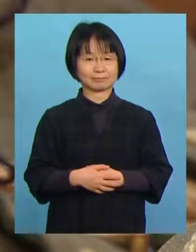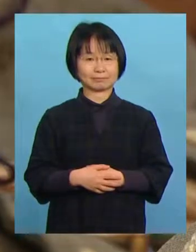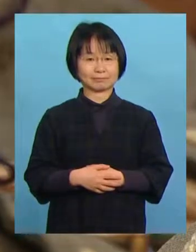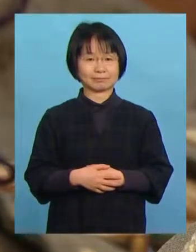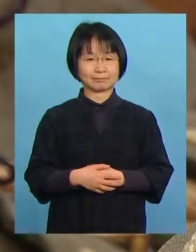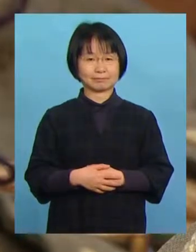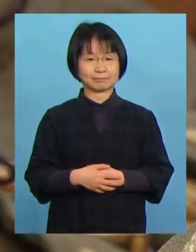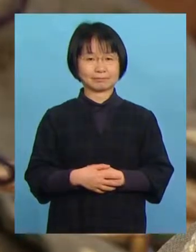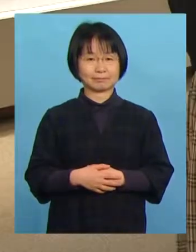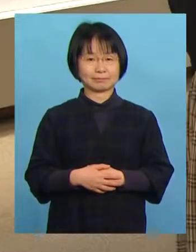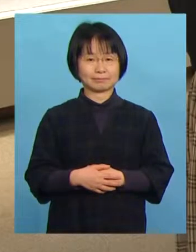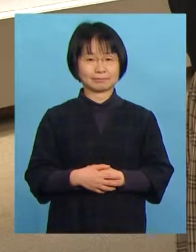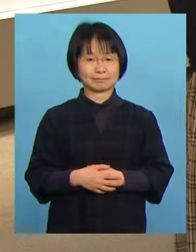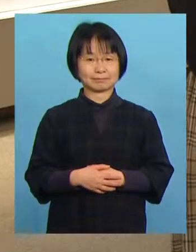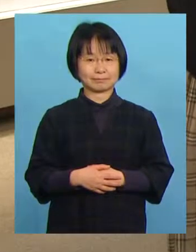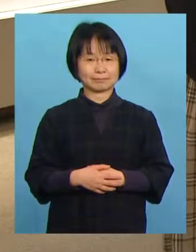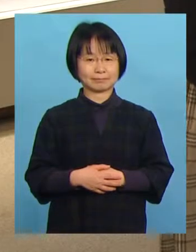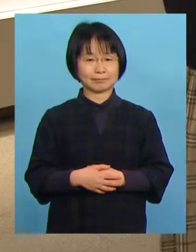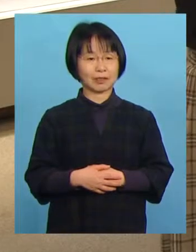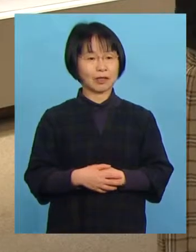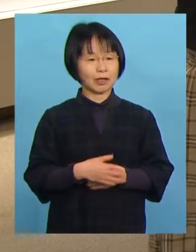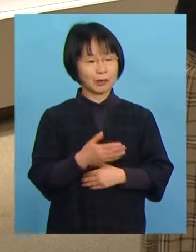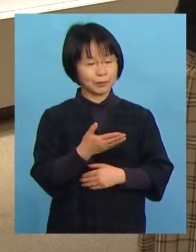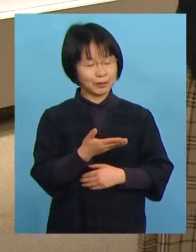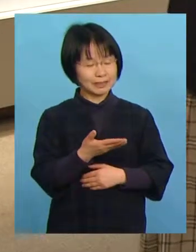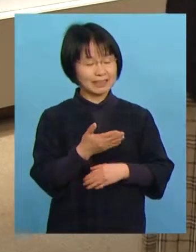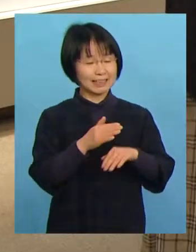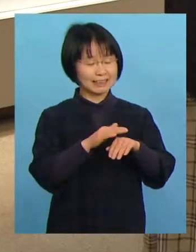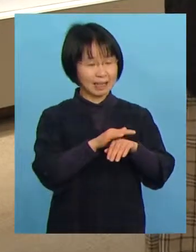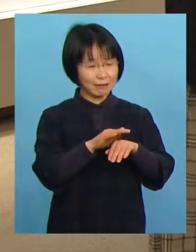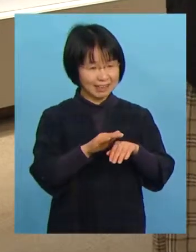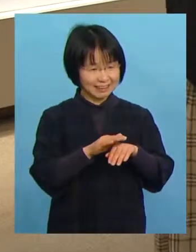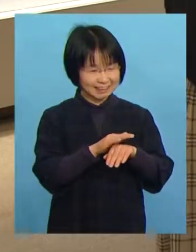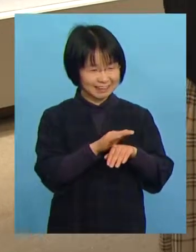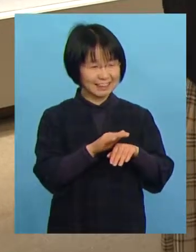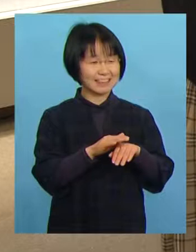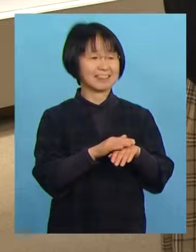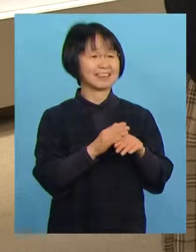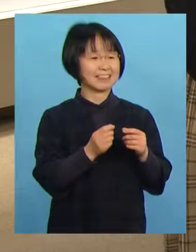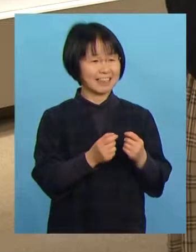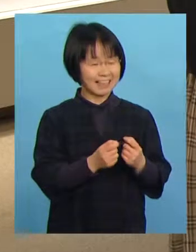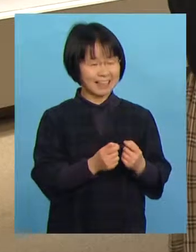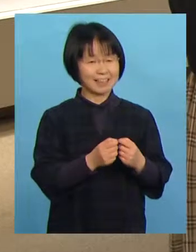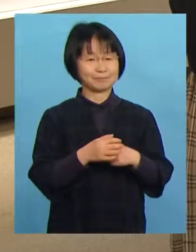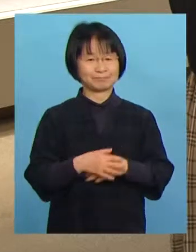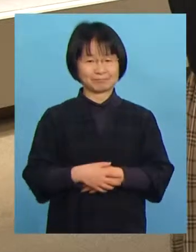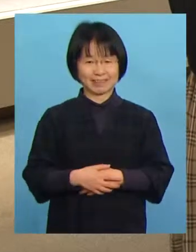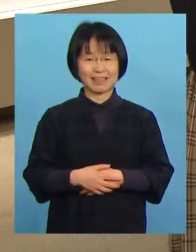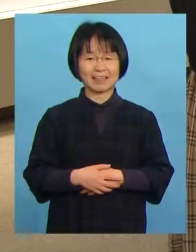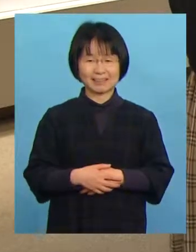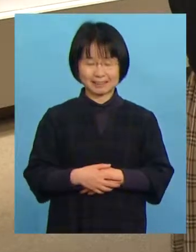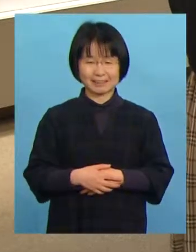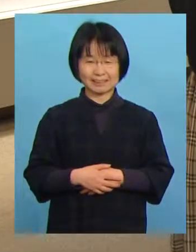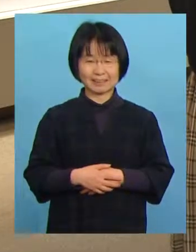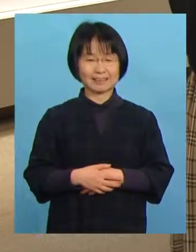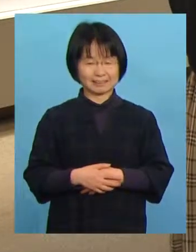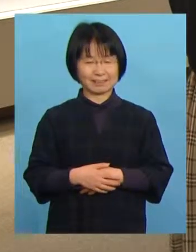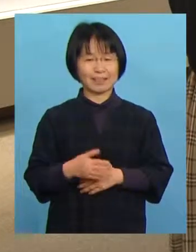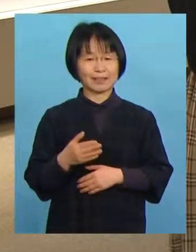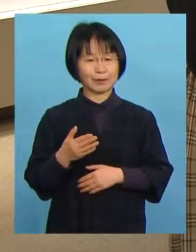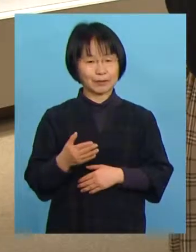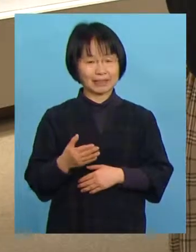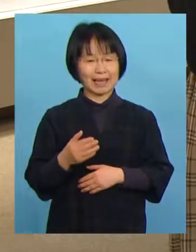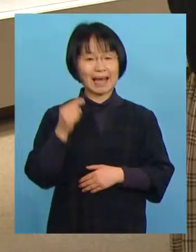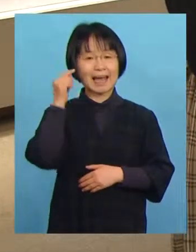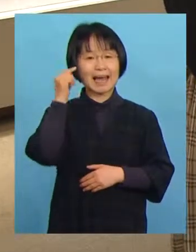ね。上平さん、こちらの人形も可愛らしいですね。 はい、この江戸時代